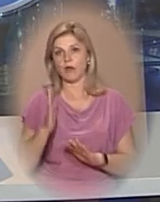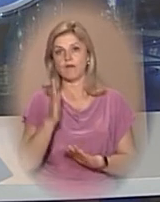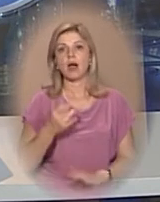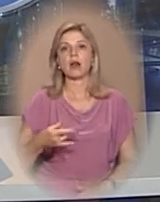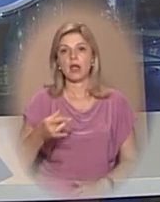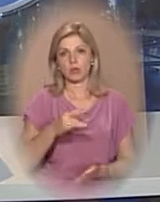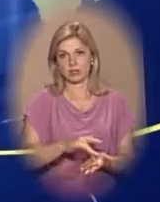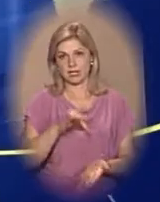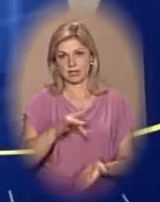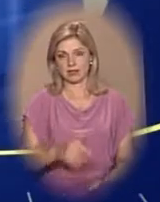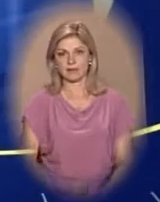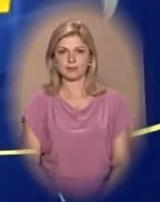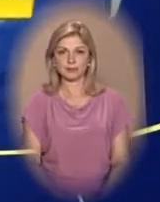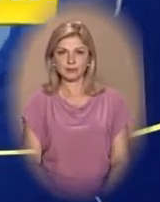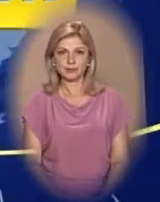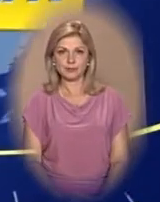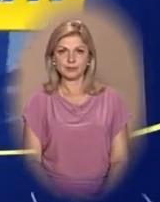райцентрі.